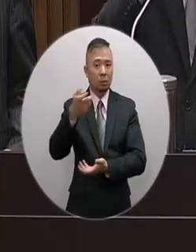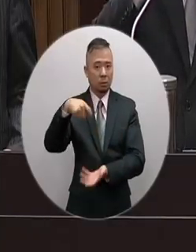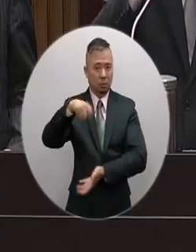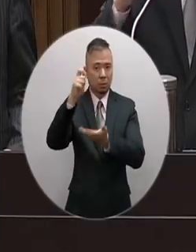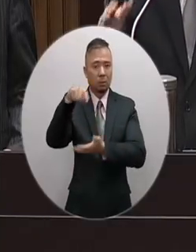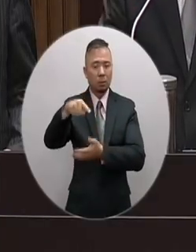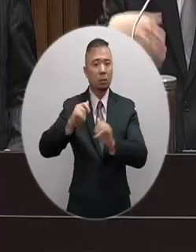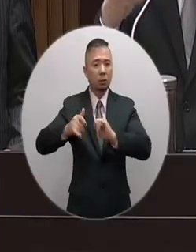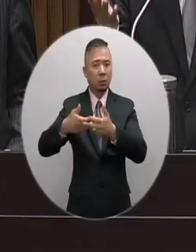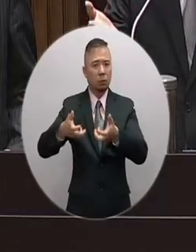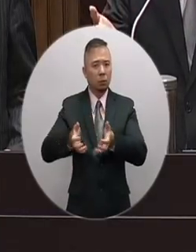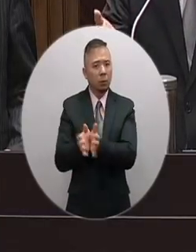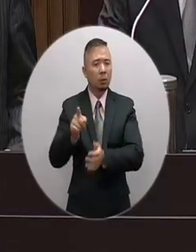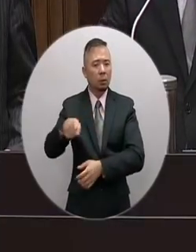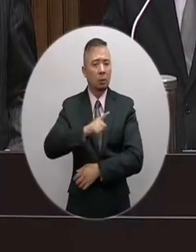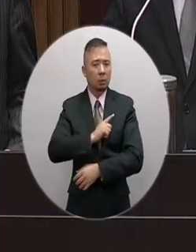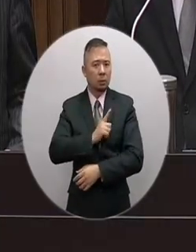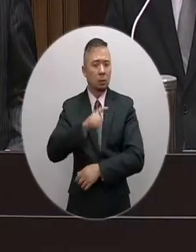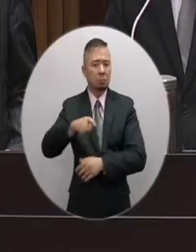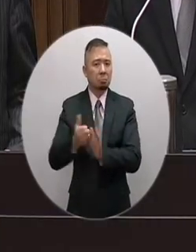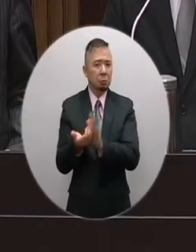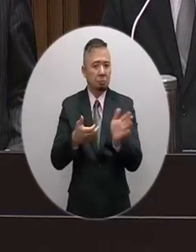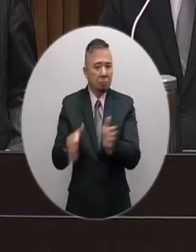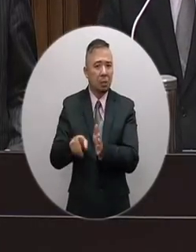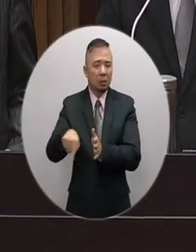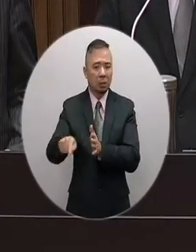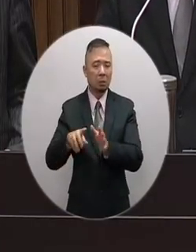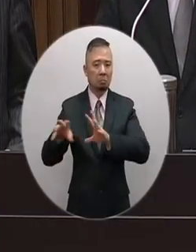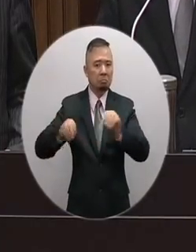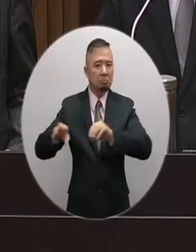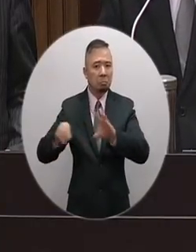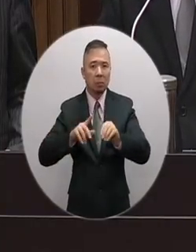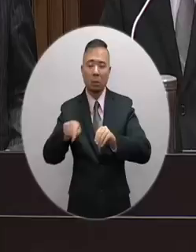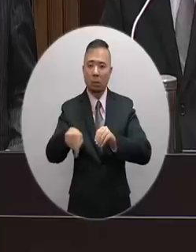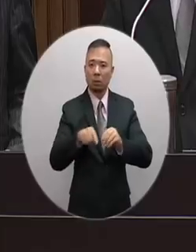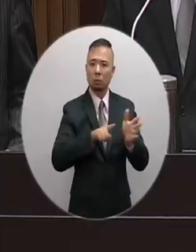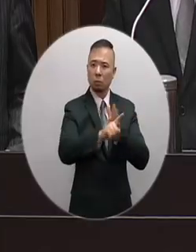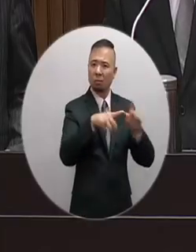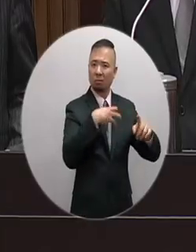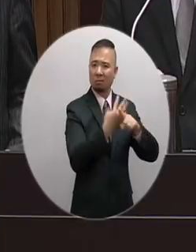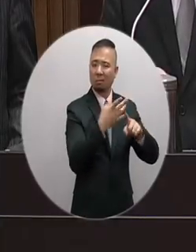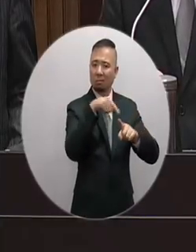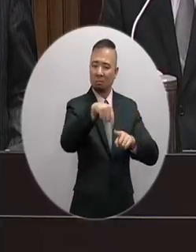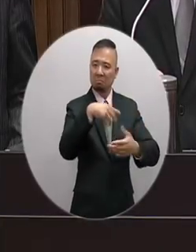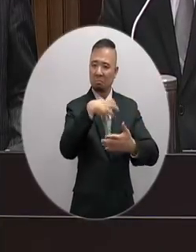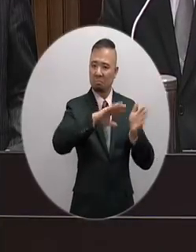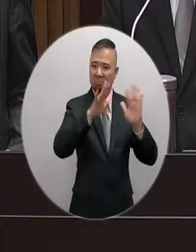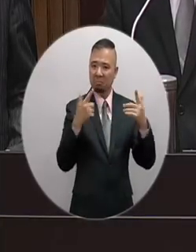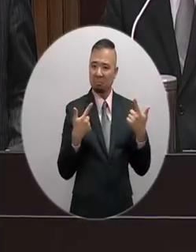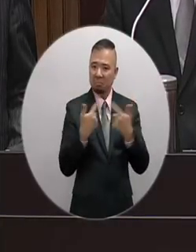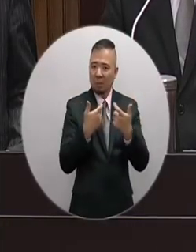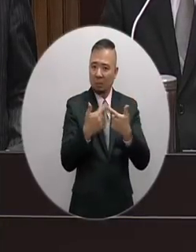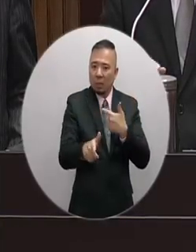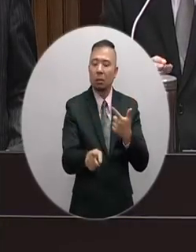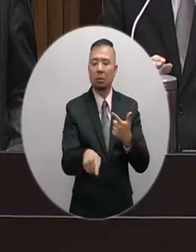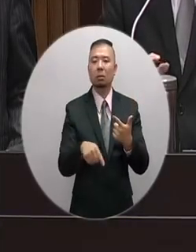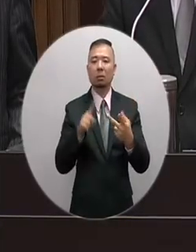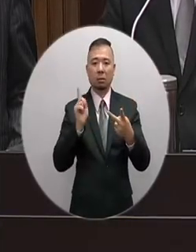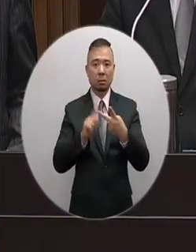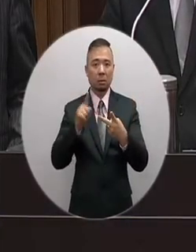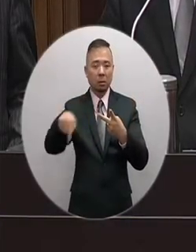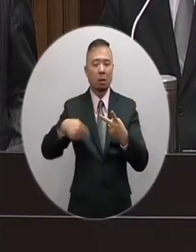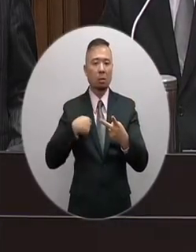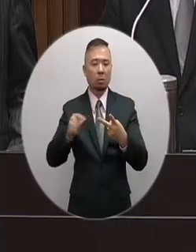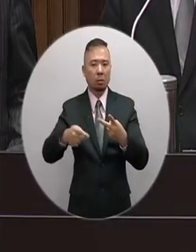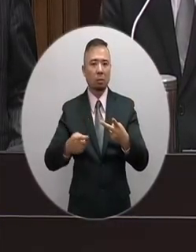些社团，他们所提供的这些资讯到底符不符合专业？那另外一个呢，我们也会通令啊